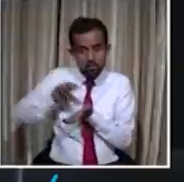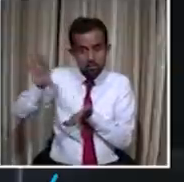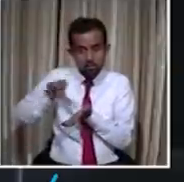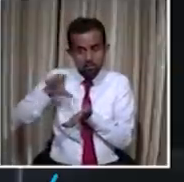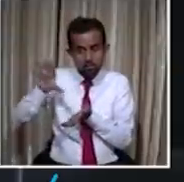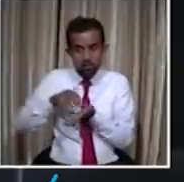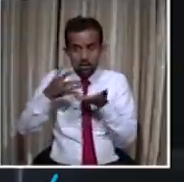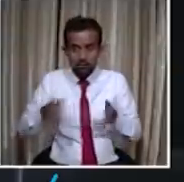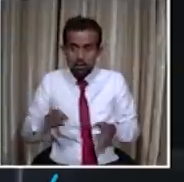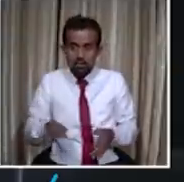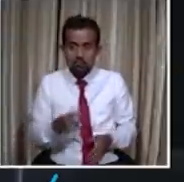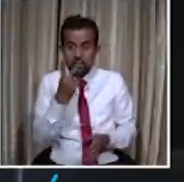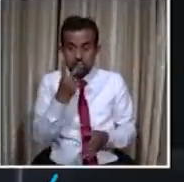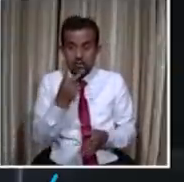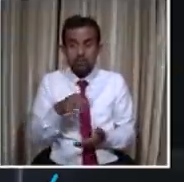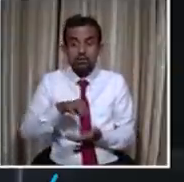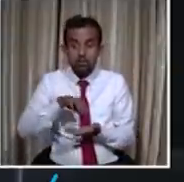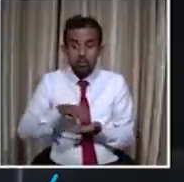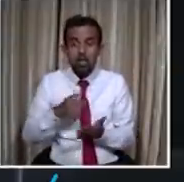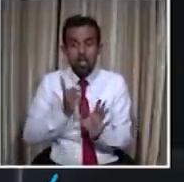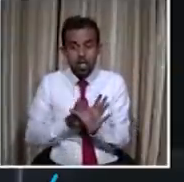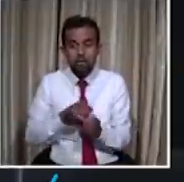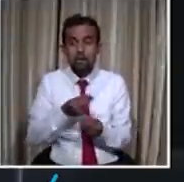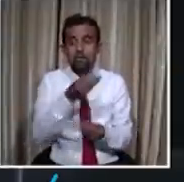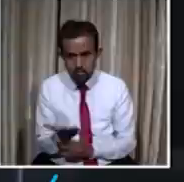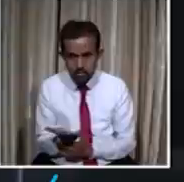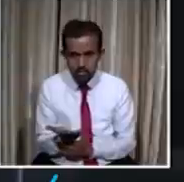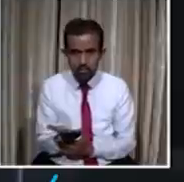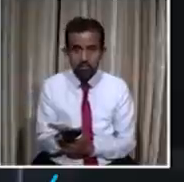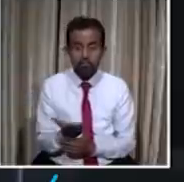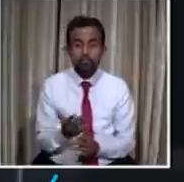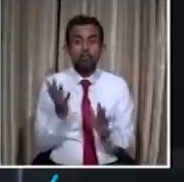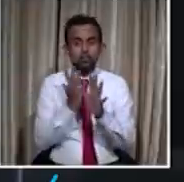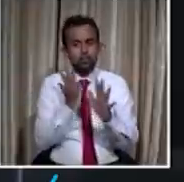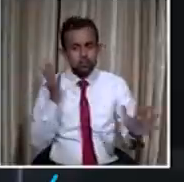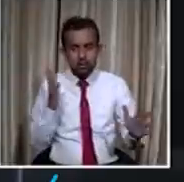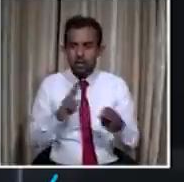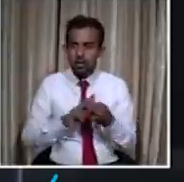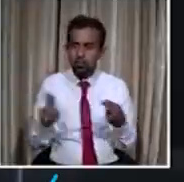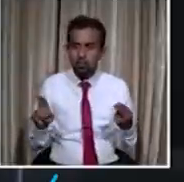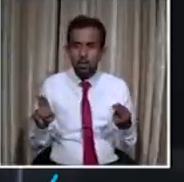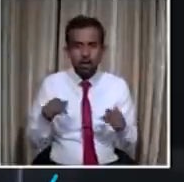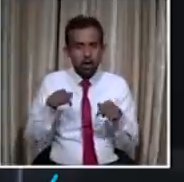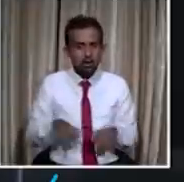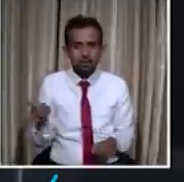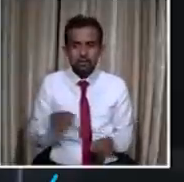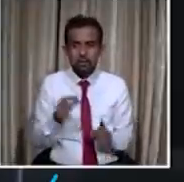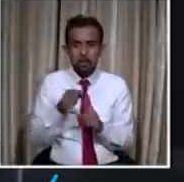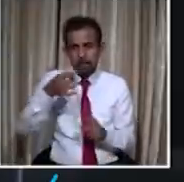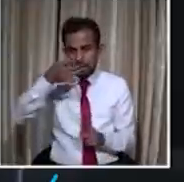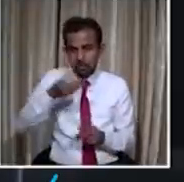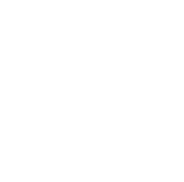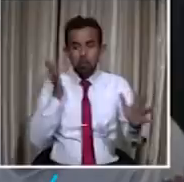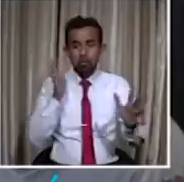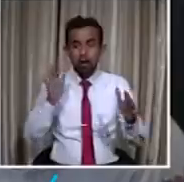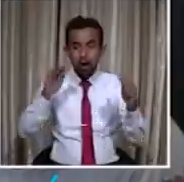ගොඩබාල ඉවරලා දවස් දෙකක් යනවා අනිවාර්යයෙන්ම මේ හැම ඉන්ධන පිරුමකට පෙට්‍රල් ටික ලබා දෙන්න. රැස් වෙලා ඉන්න එපා. කිසිසේත්ම අද දවසේ පෙට්‍රල් ලබා දීමට ක්‍රමයක්